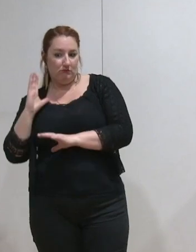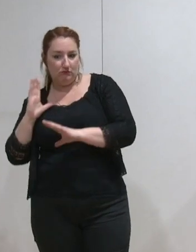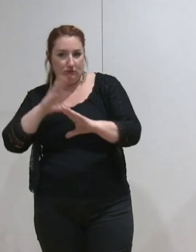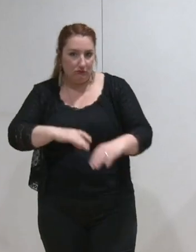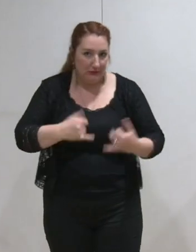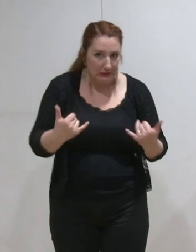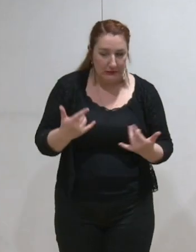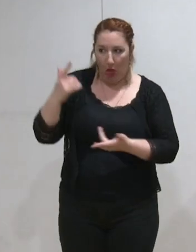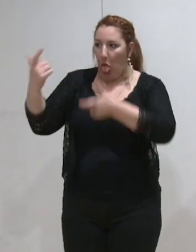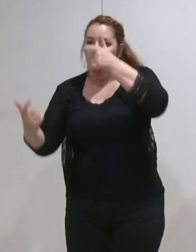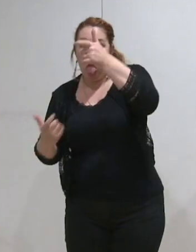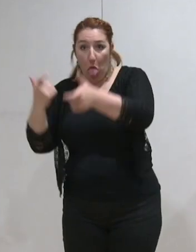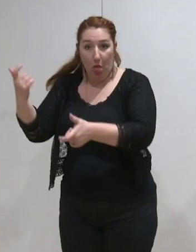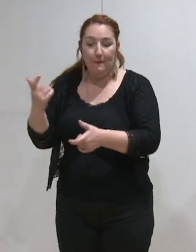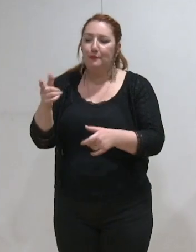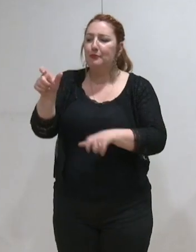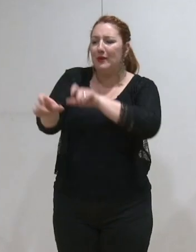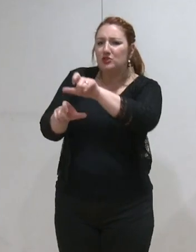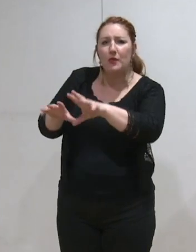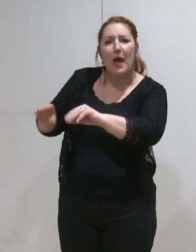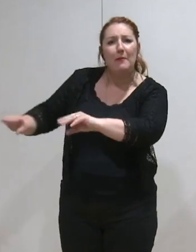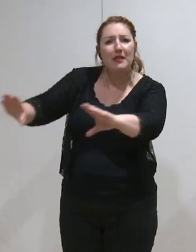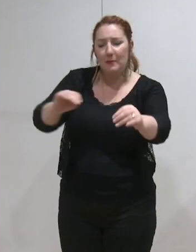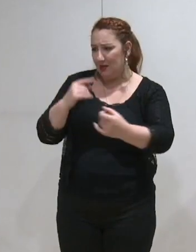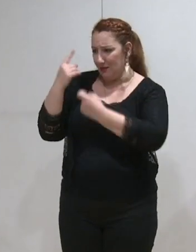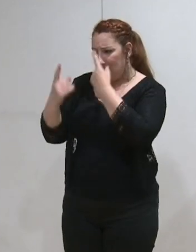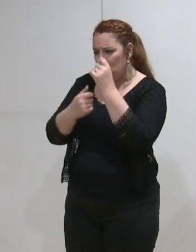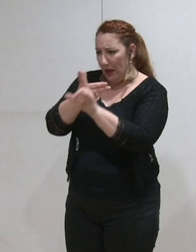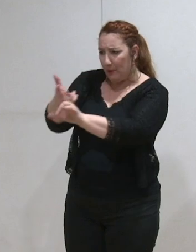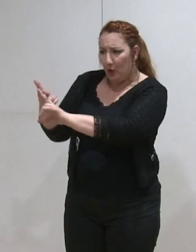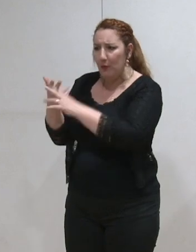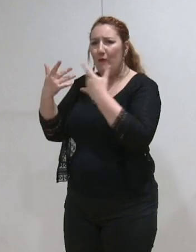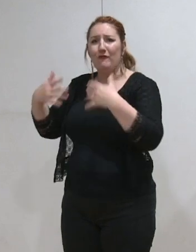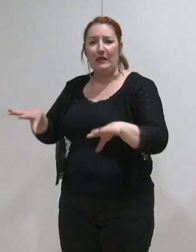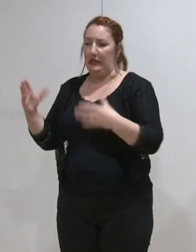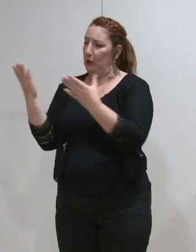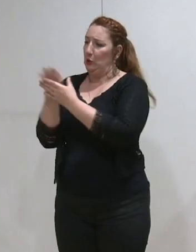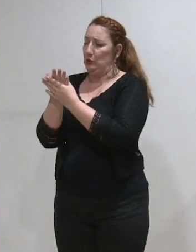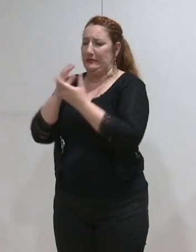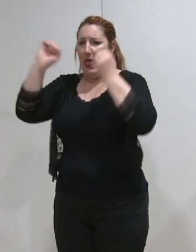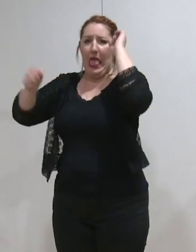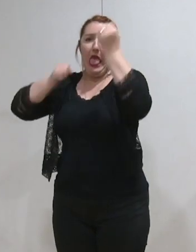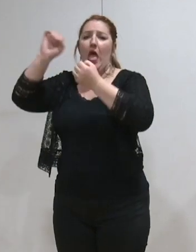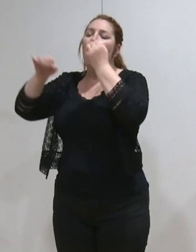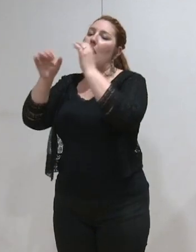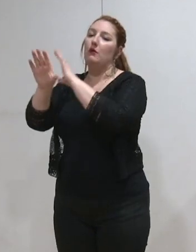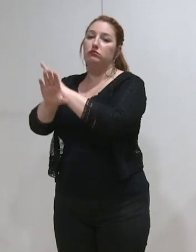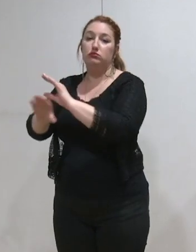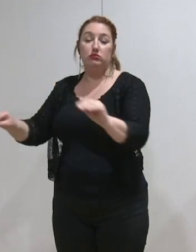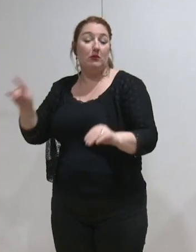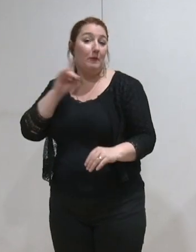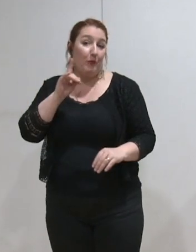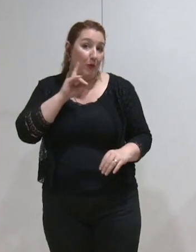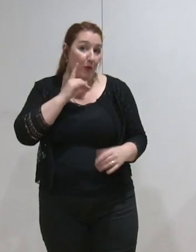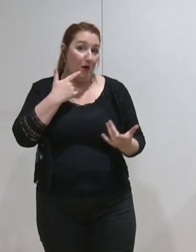avons réussi à répondre aux questions des riverins apaiser ce dossier qui n'avait pas fait suffisamment l'objet d'instruction en